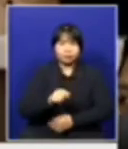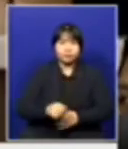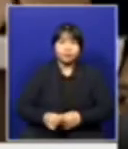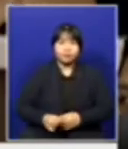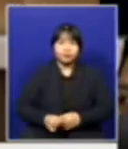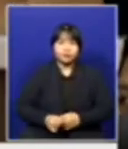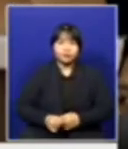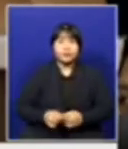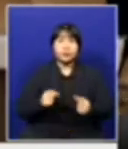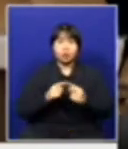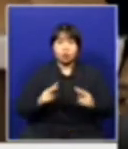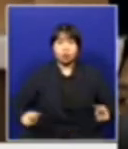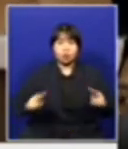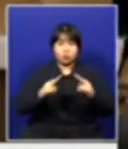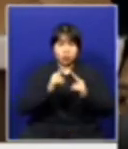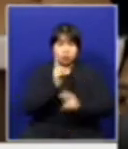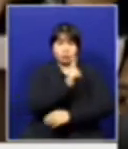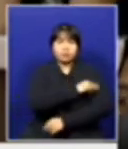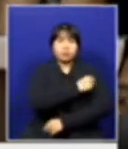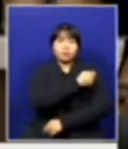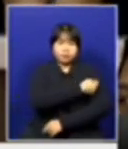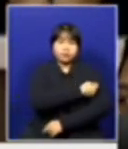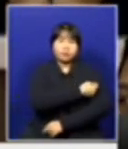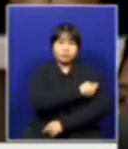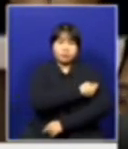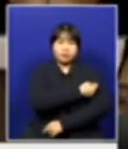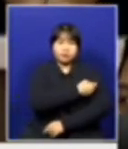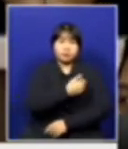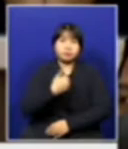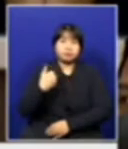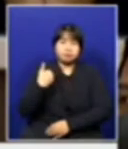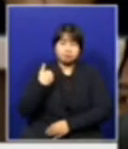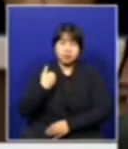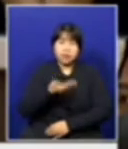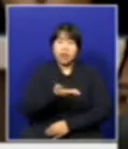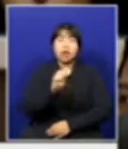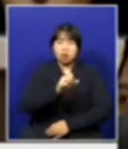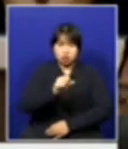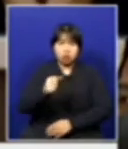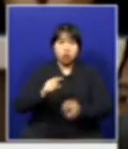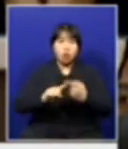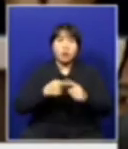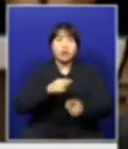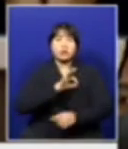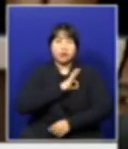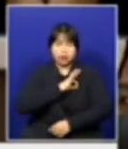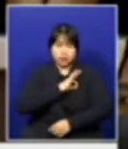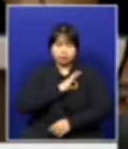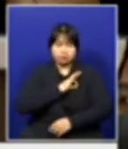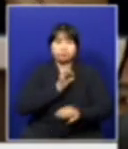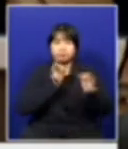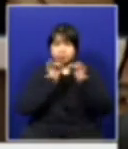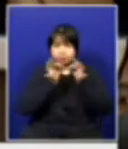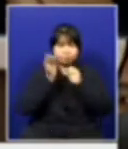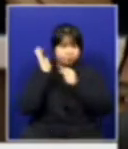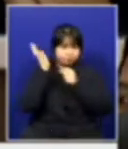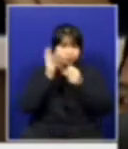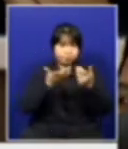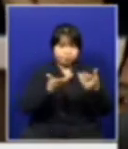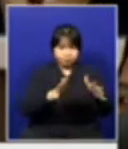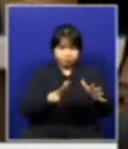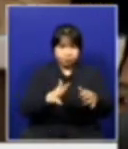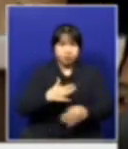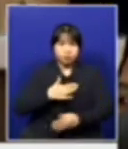ในส่วนของกระทรวงสาธารณสุขก็มีเพื่อนสมาชิกได้อภิปรายไปแล้วนะฮะผมมีความเห็นว่าพระราช